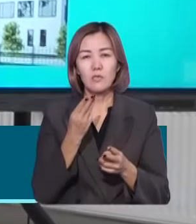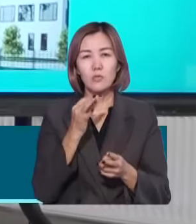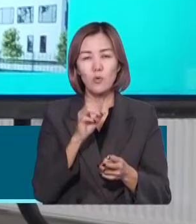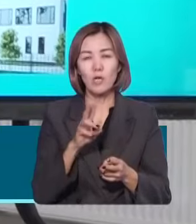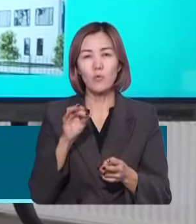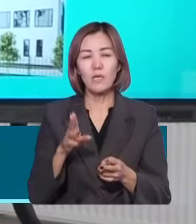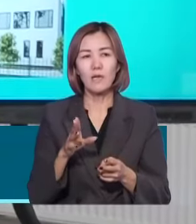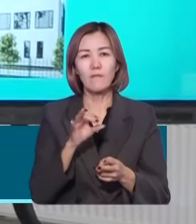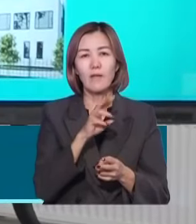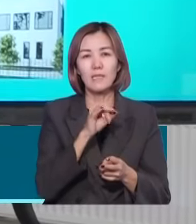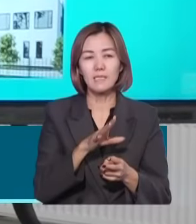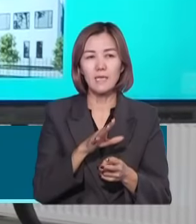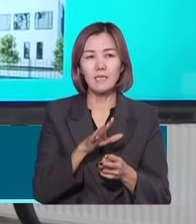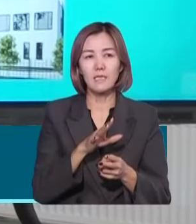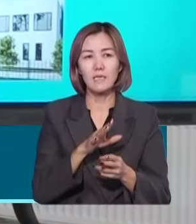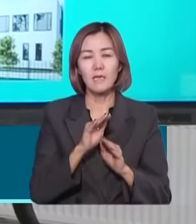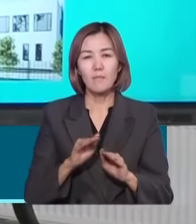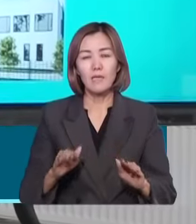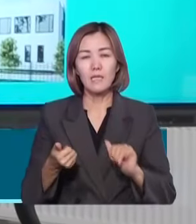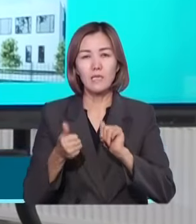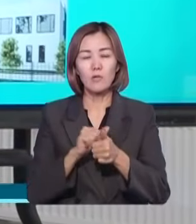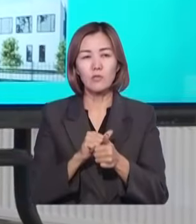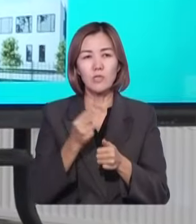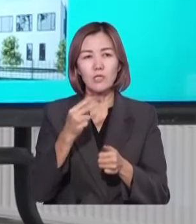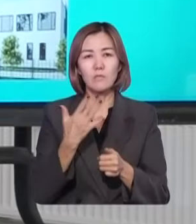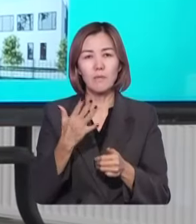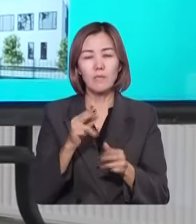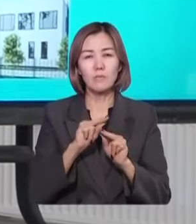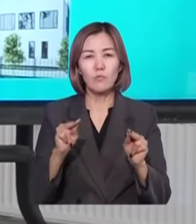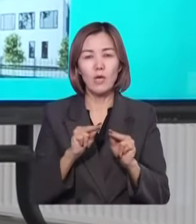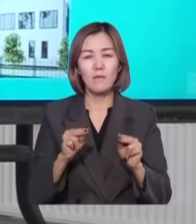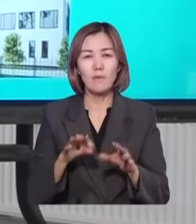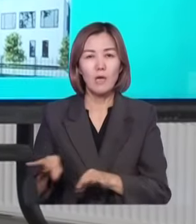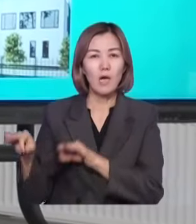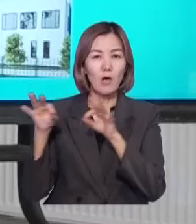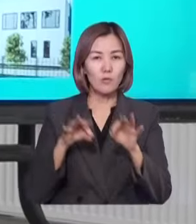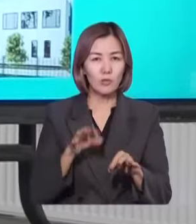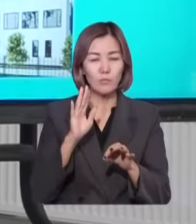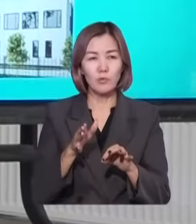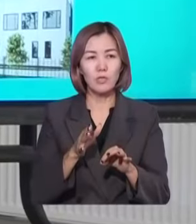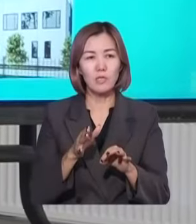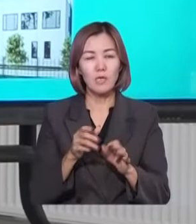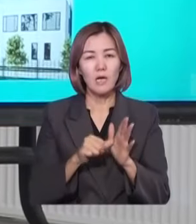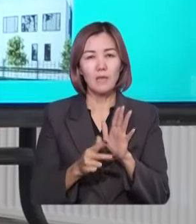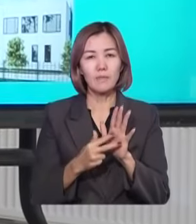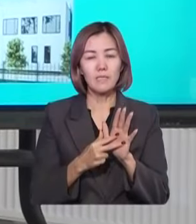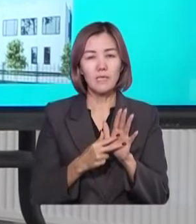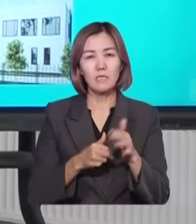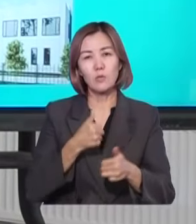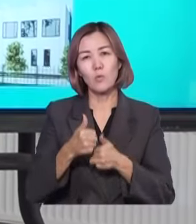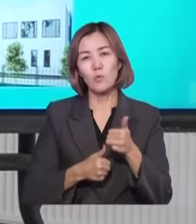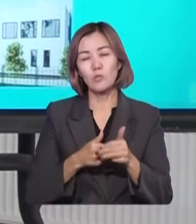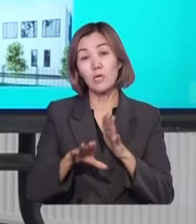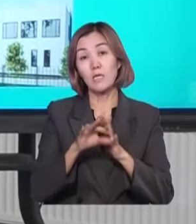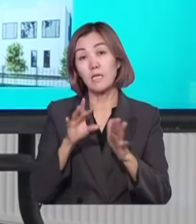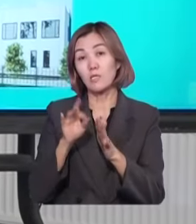мектептен оқушының көп ауысуына байланысты 25 мұғалім перевод арқылы келеді, ауысу арқылы. Ал 68 мұғалім конкурс арқылы